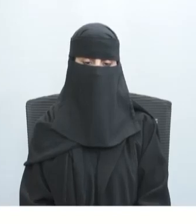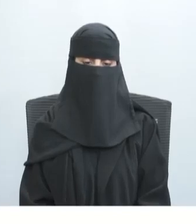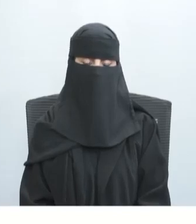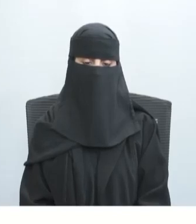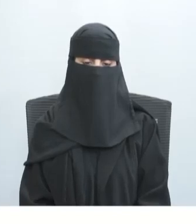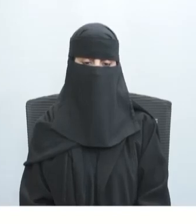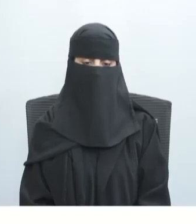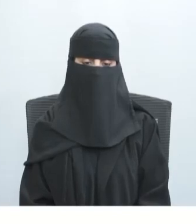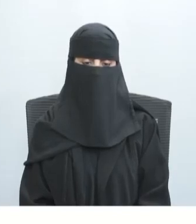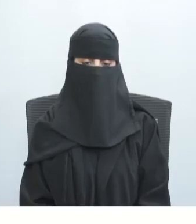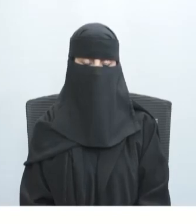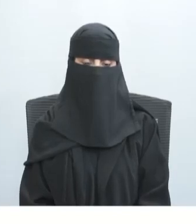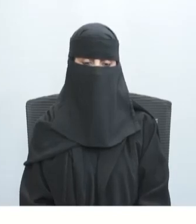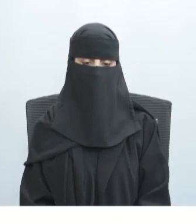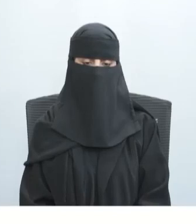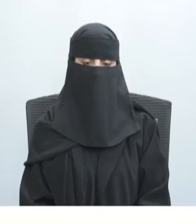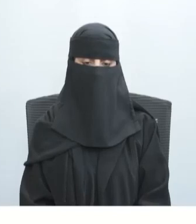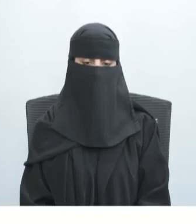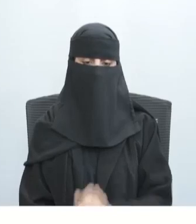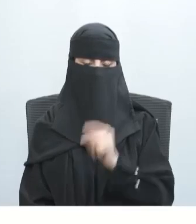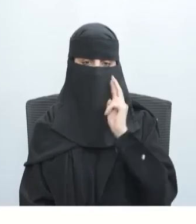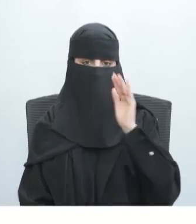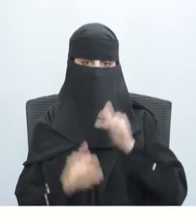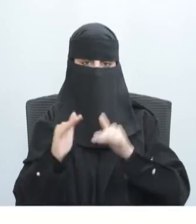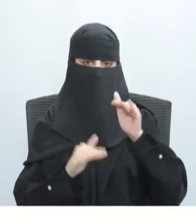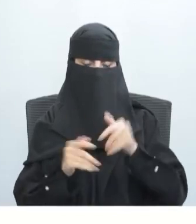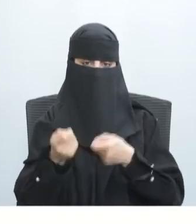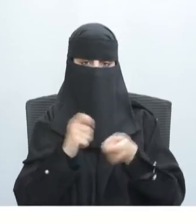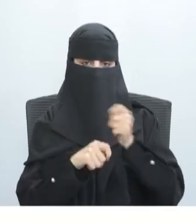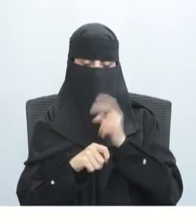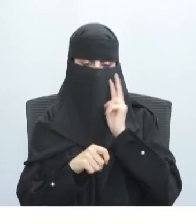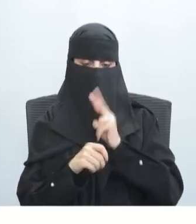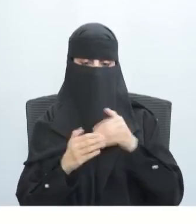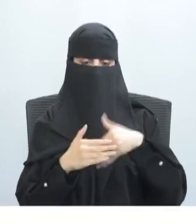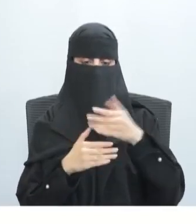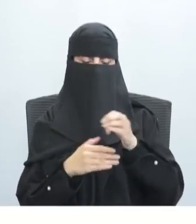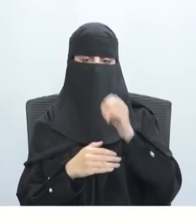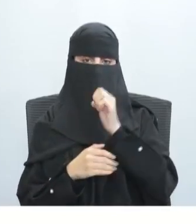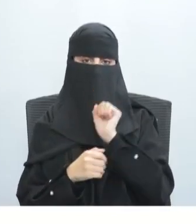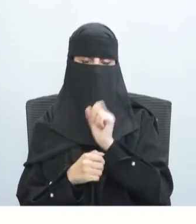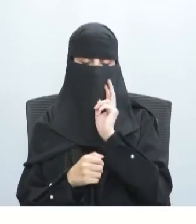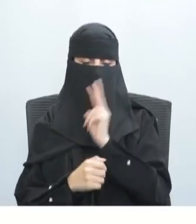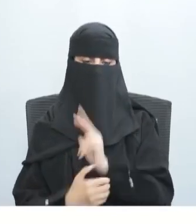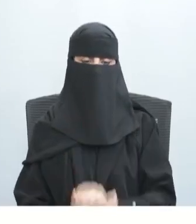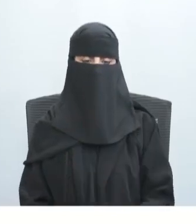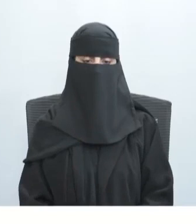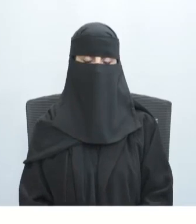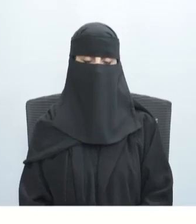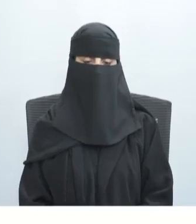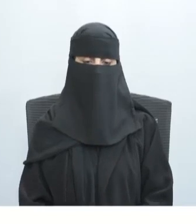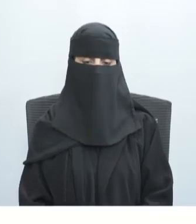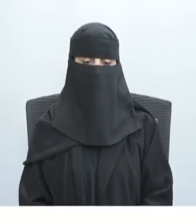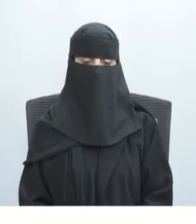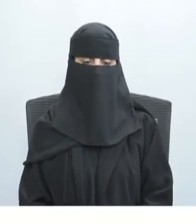110 اذا سنطبق المعادله كما ذكرنا نطبق المعادله ونوجد هذه العمليه وبالتالي